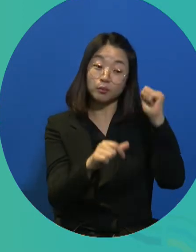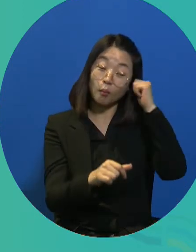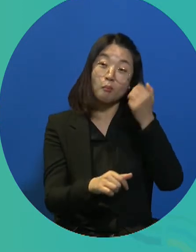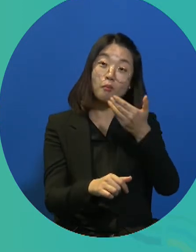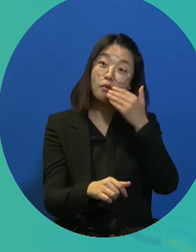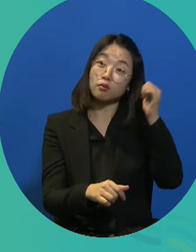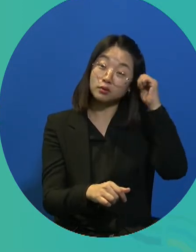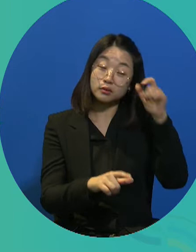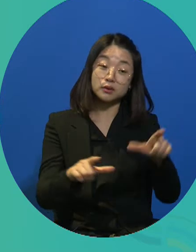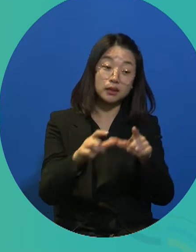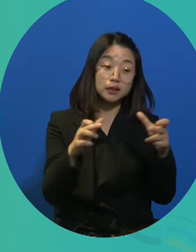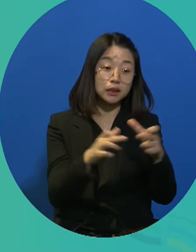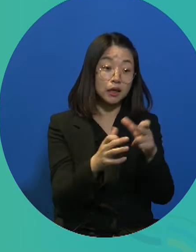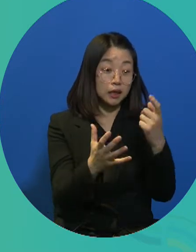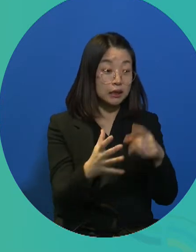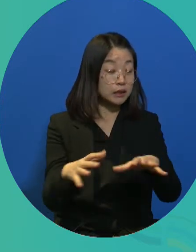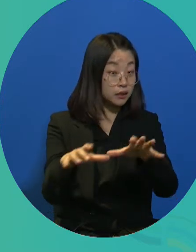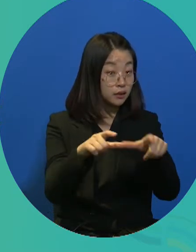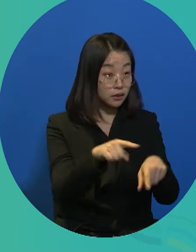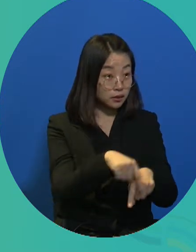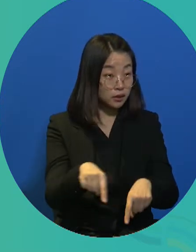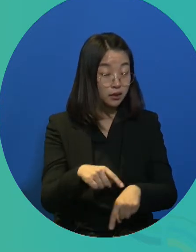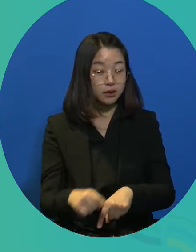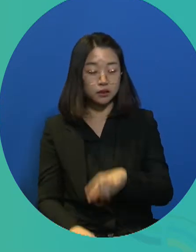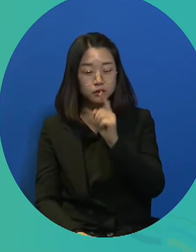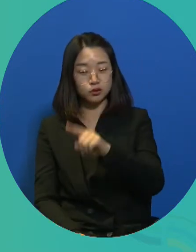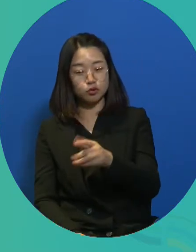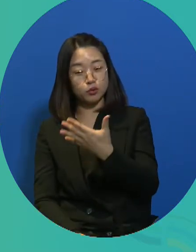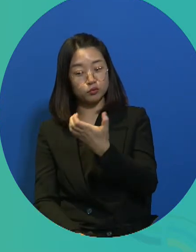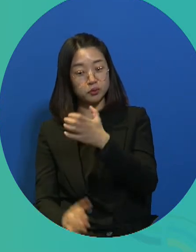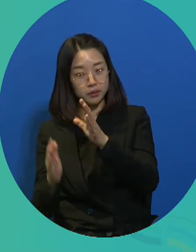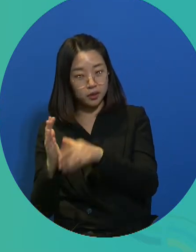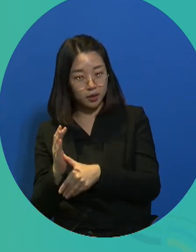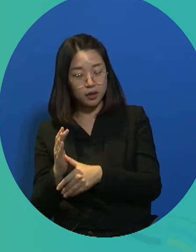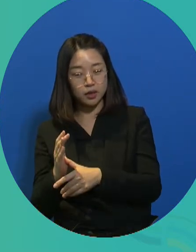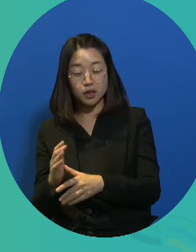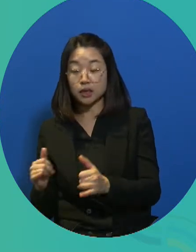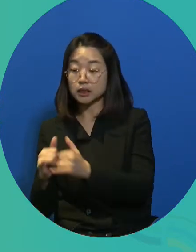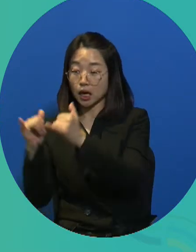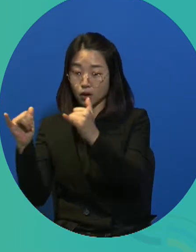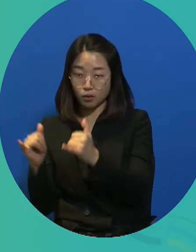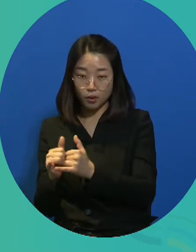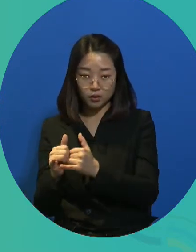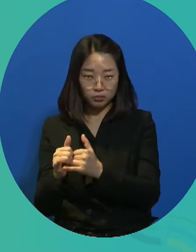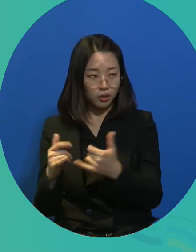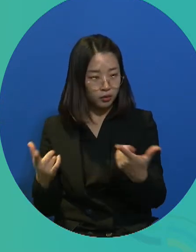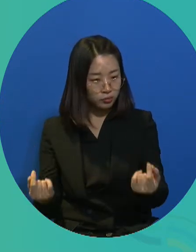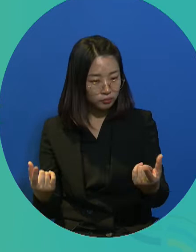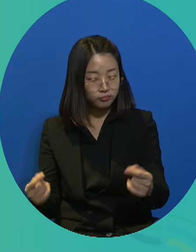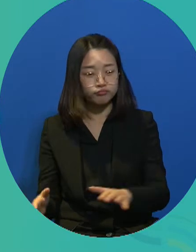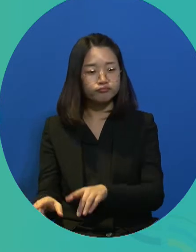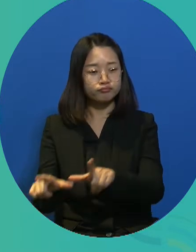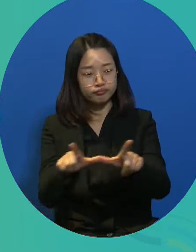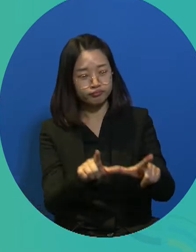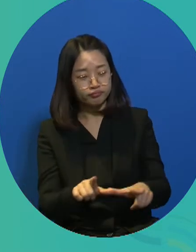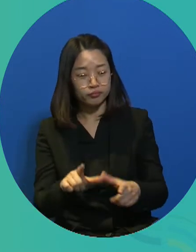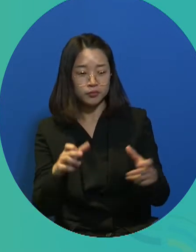90년대부터 대부분의 영국 장애인들은 지역사회 일원으로 생활을 해왔습니다.